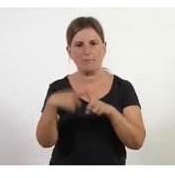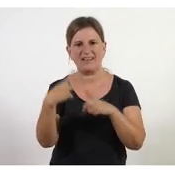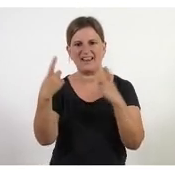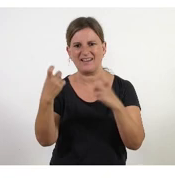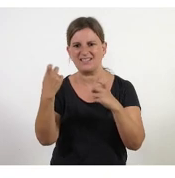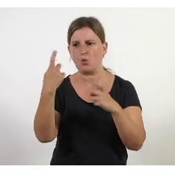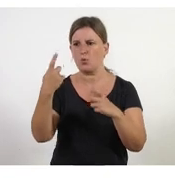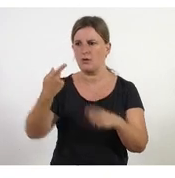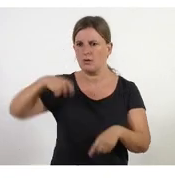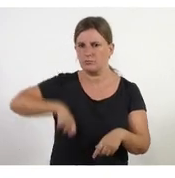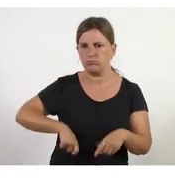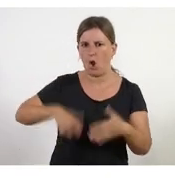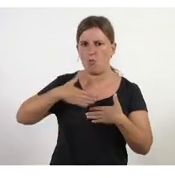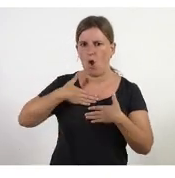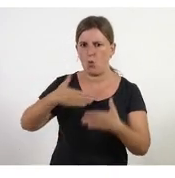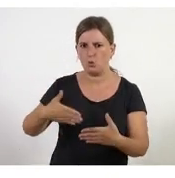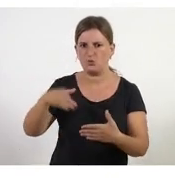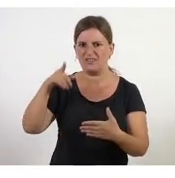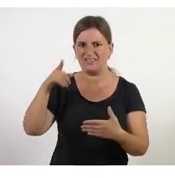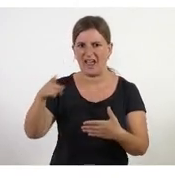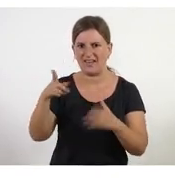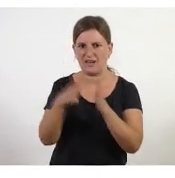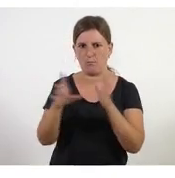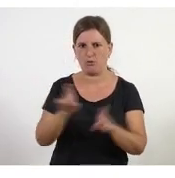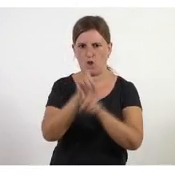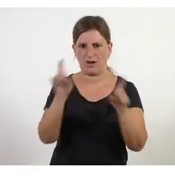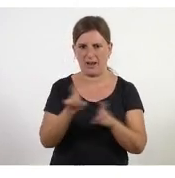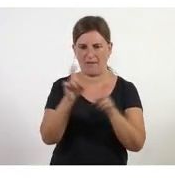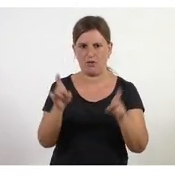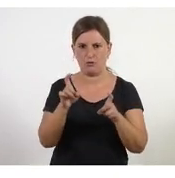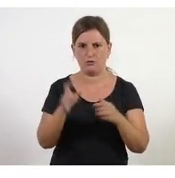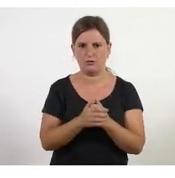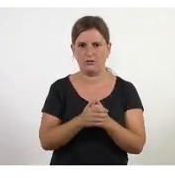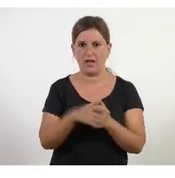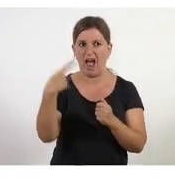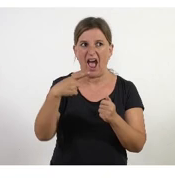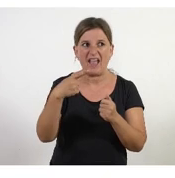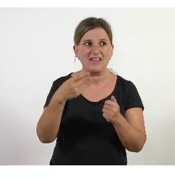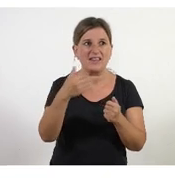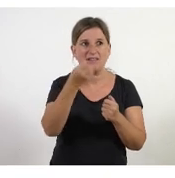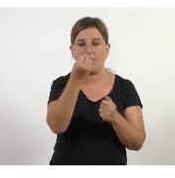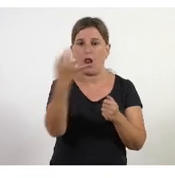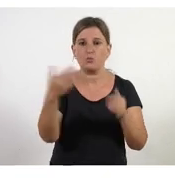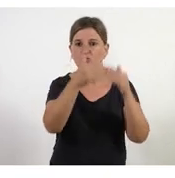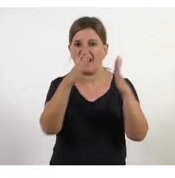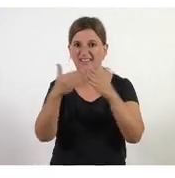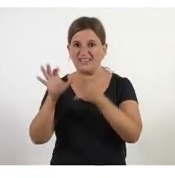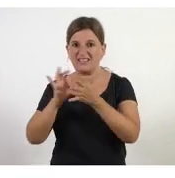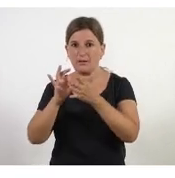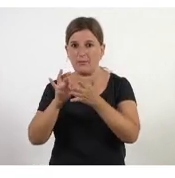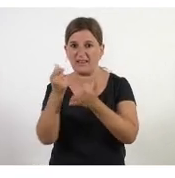programador voluntari. No sé si coneixes alguna experiència així o alguna entitat que es dediqui a oferir aquests serveis de forma voluntària. La